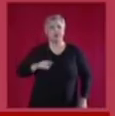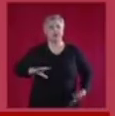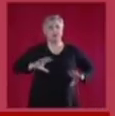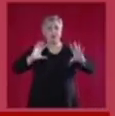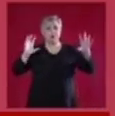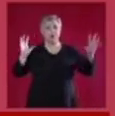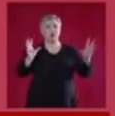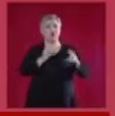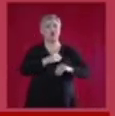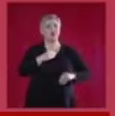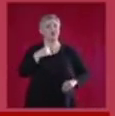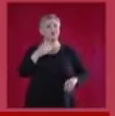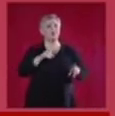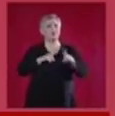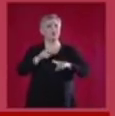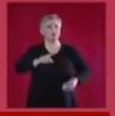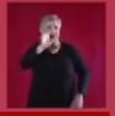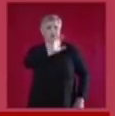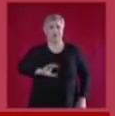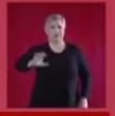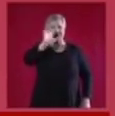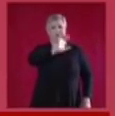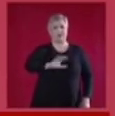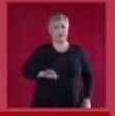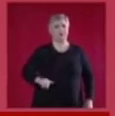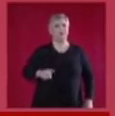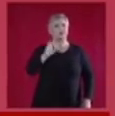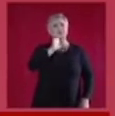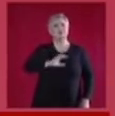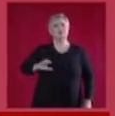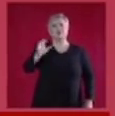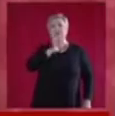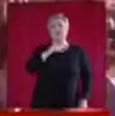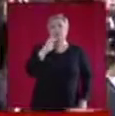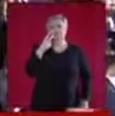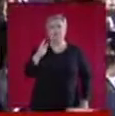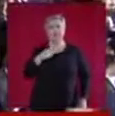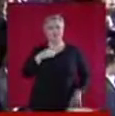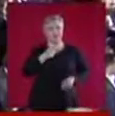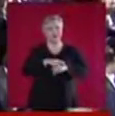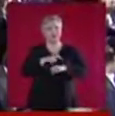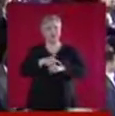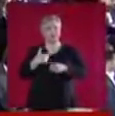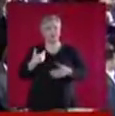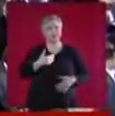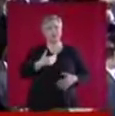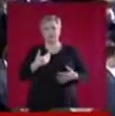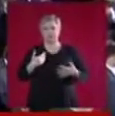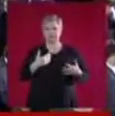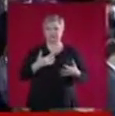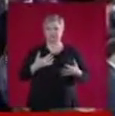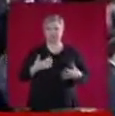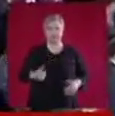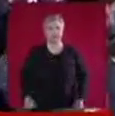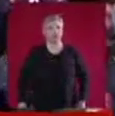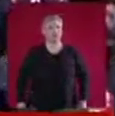την ευρώπη που μοιάζει όμως σήμερα να χάνει τον προσανατολισμό της να κοιτά πίσω